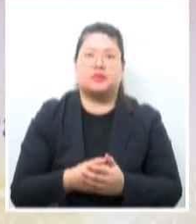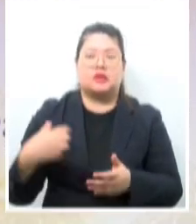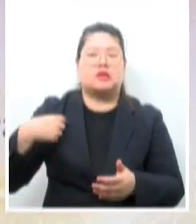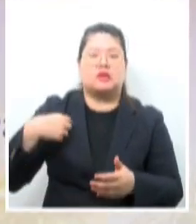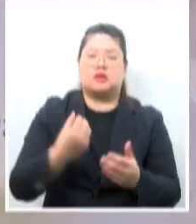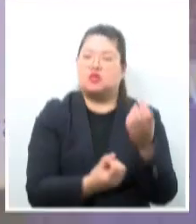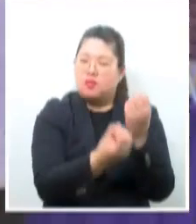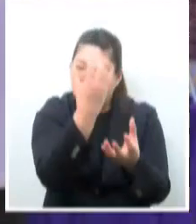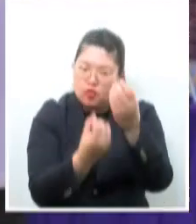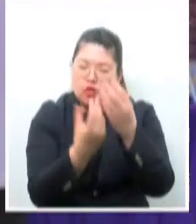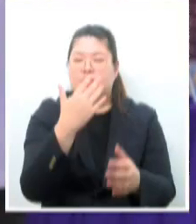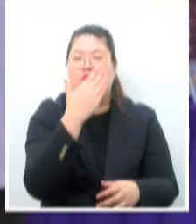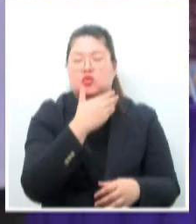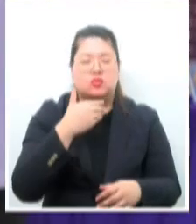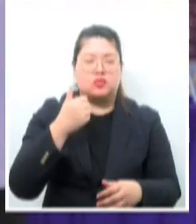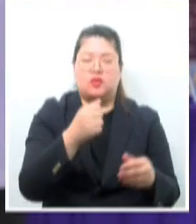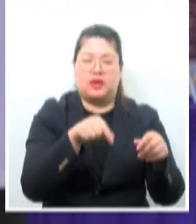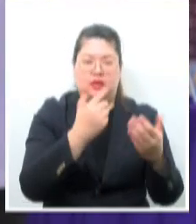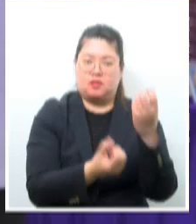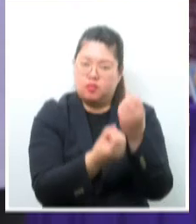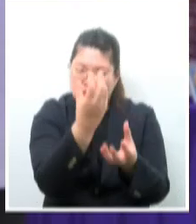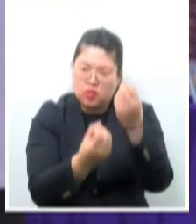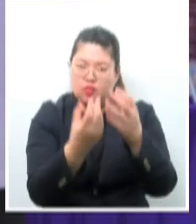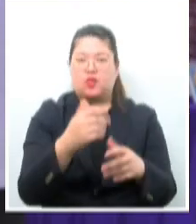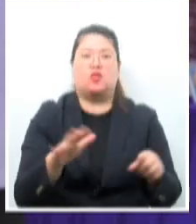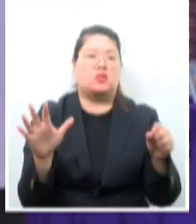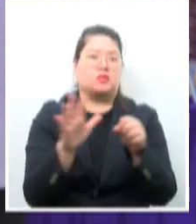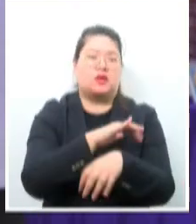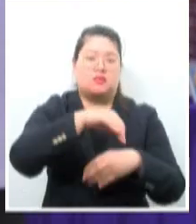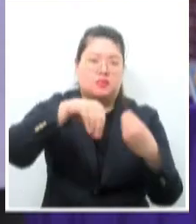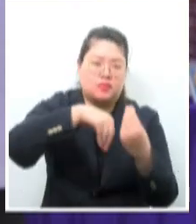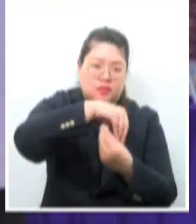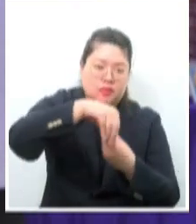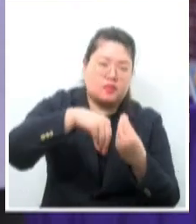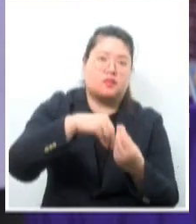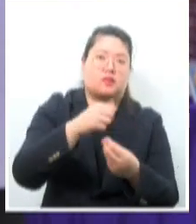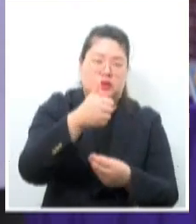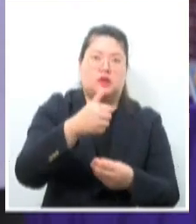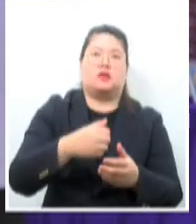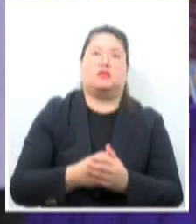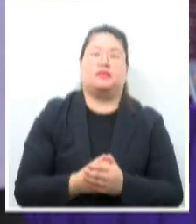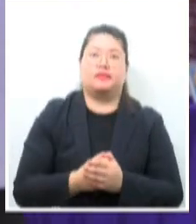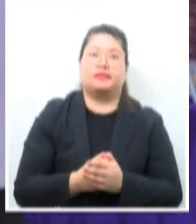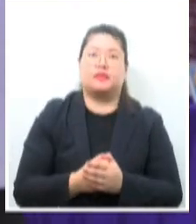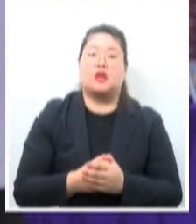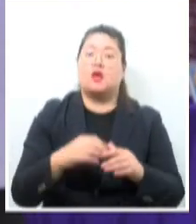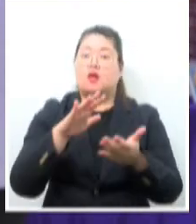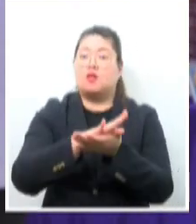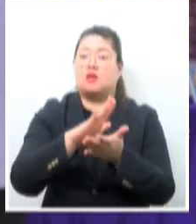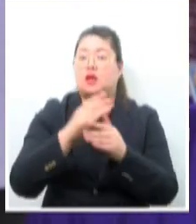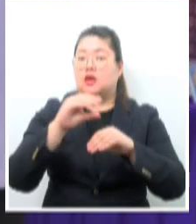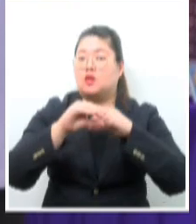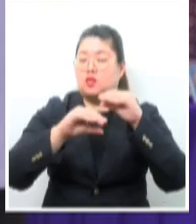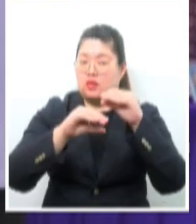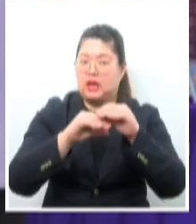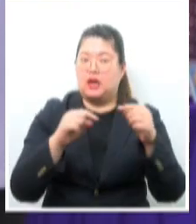จีด้วยสำนึกในพระมหากรุณาธิคุณอันหาที่สุดมิได้ โรงเรียนในโครงการพระราชดำริสมเด็จพ